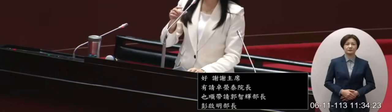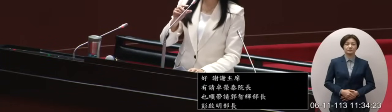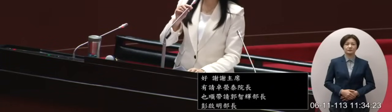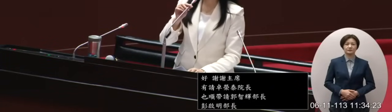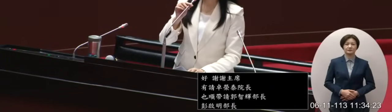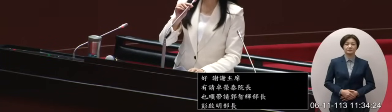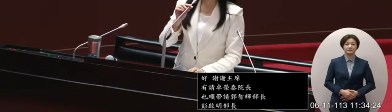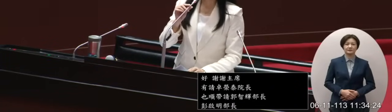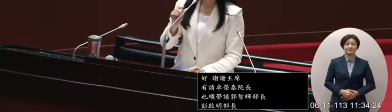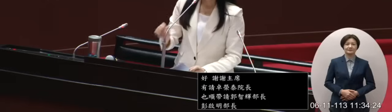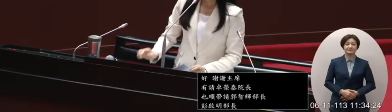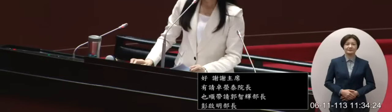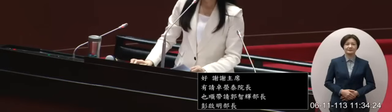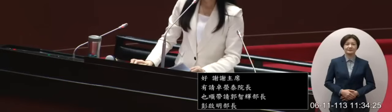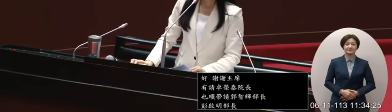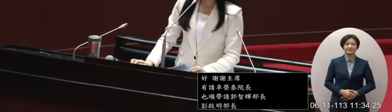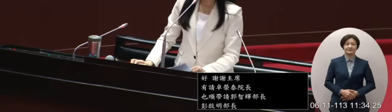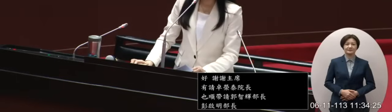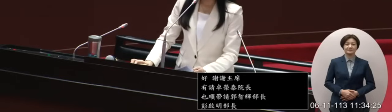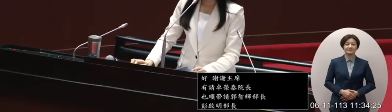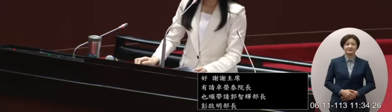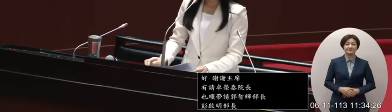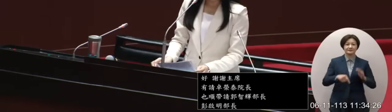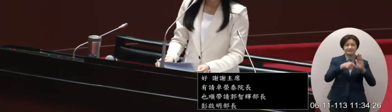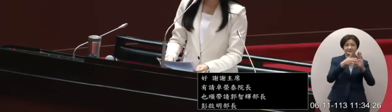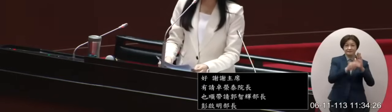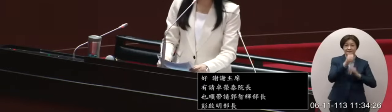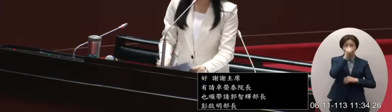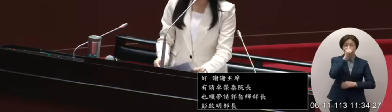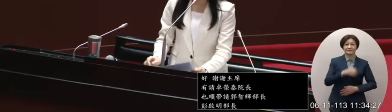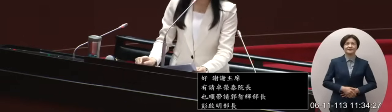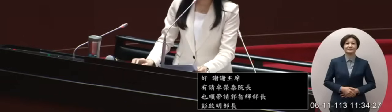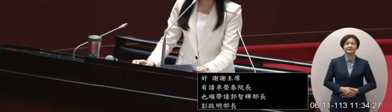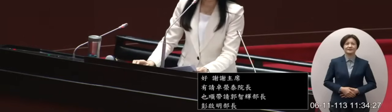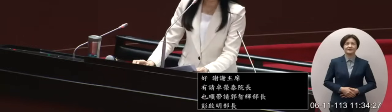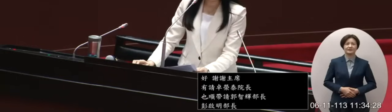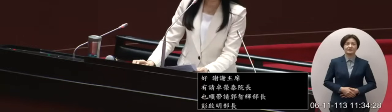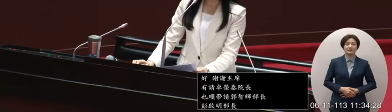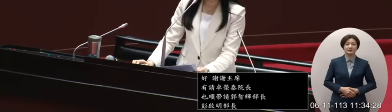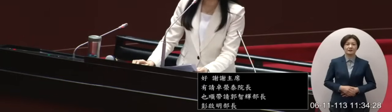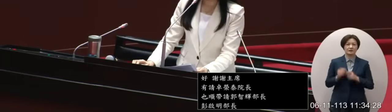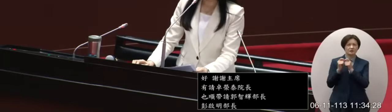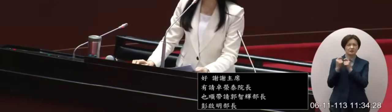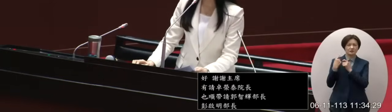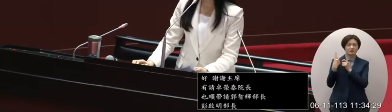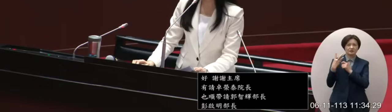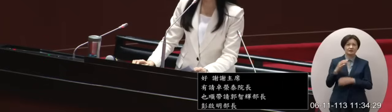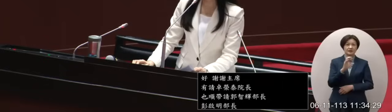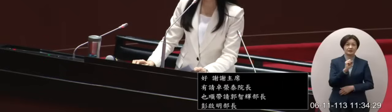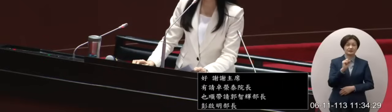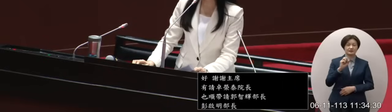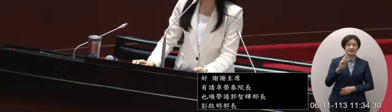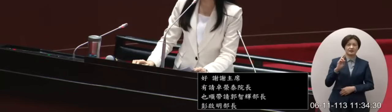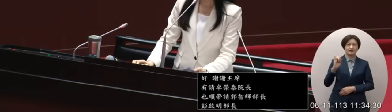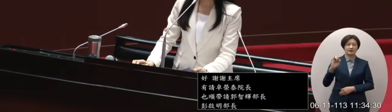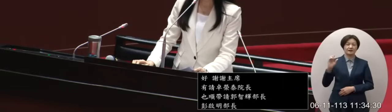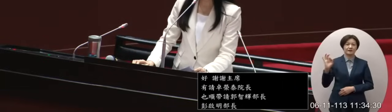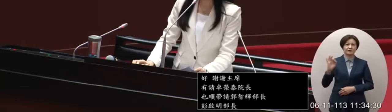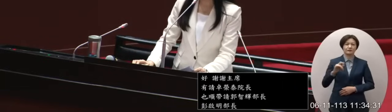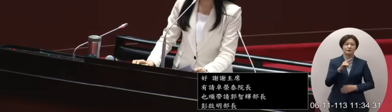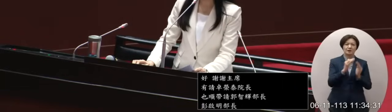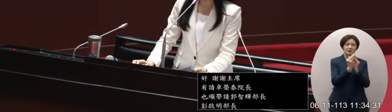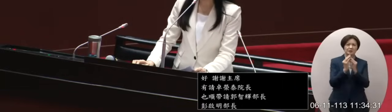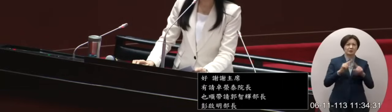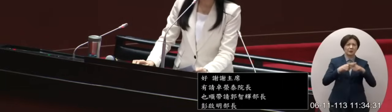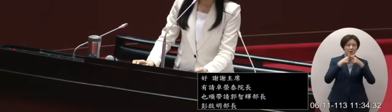万委员好。 好，院长好。院长，我想最近这几天 SRF 在桃园的争议您